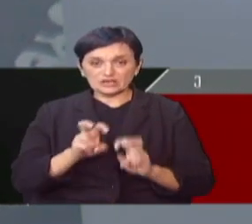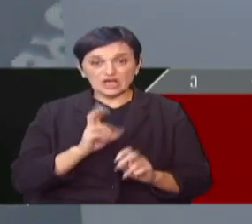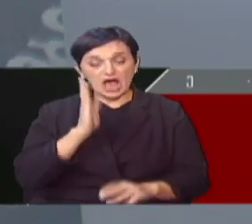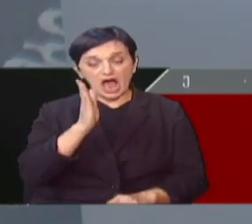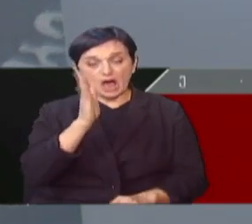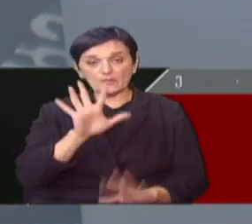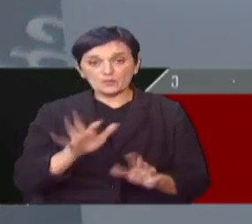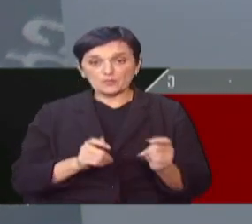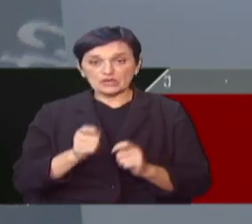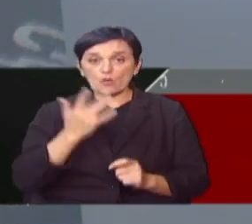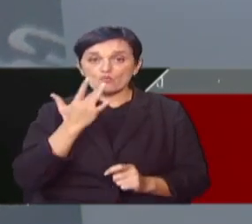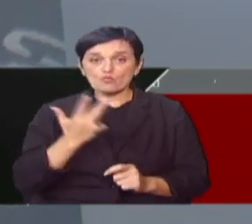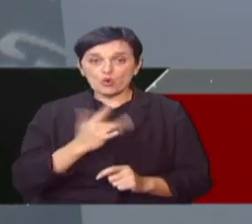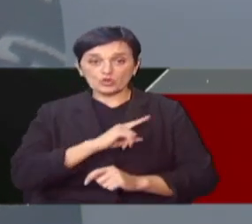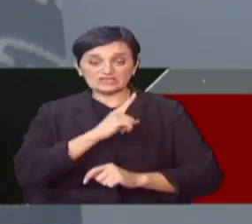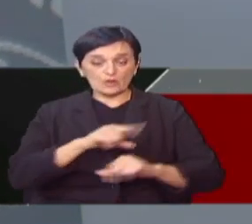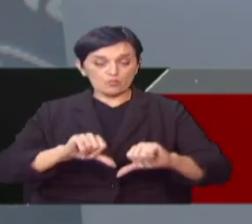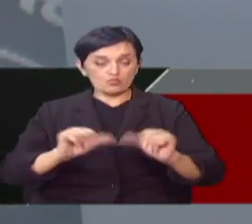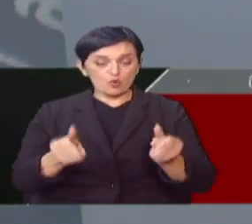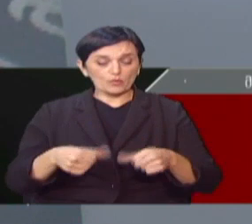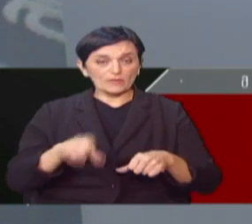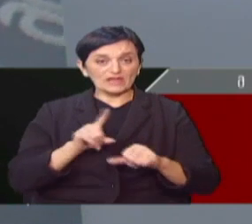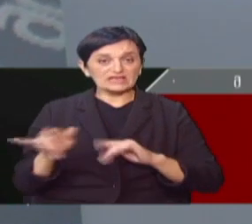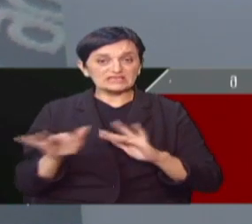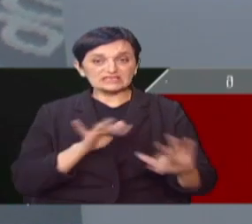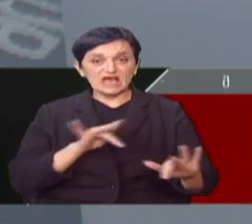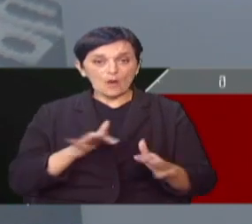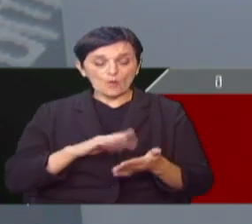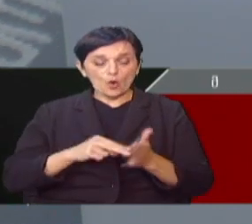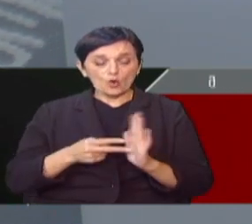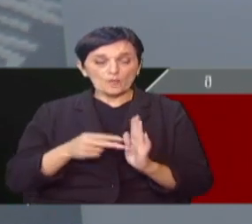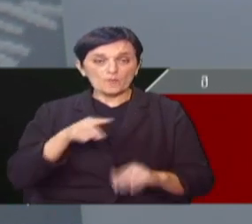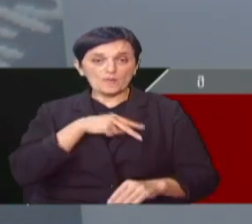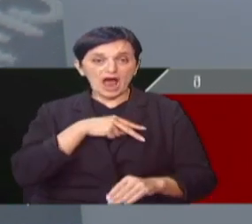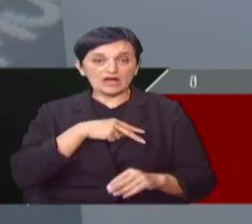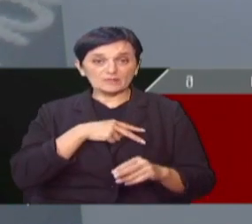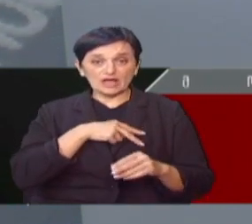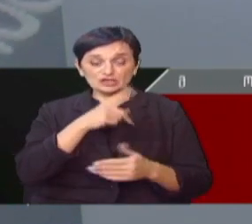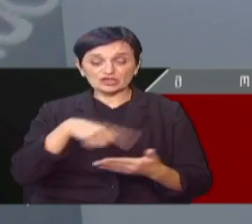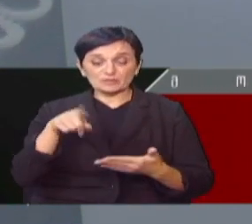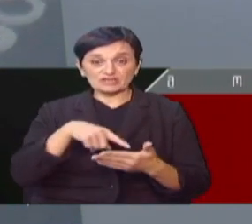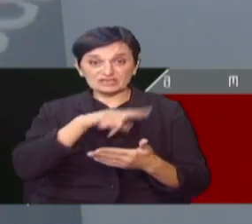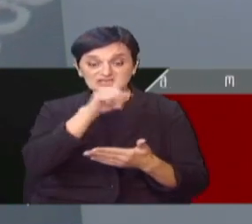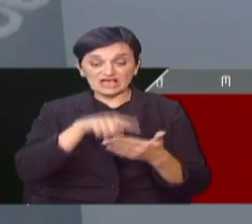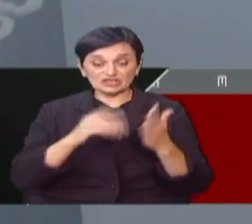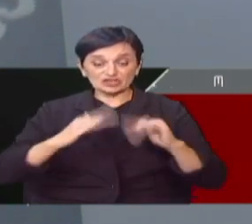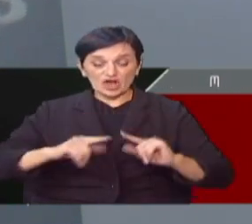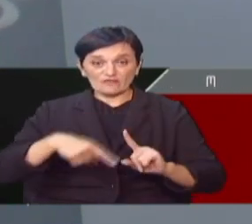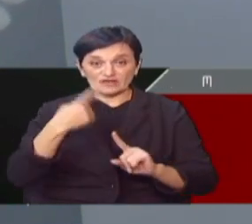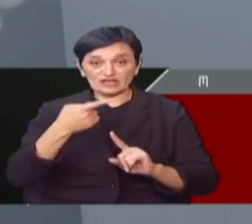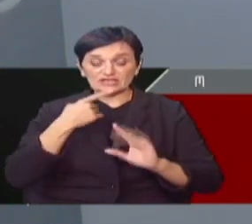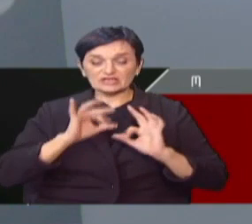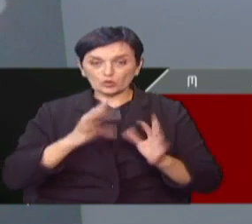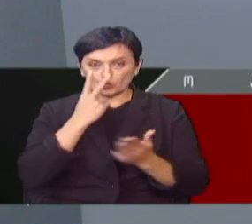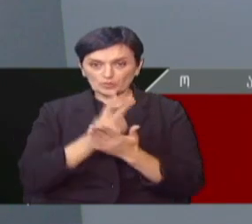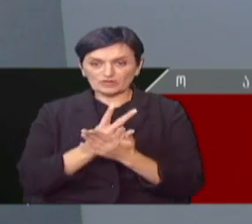აპირებს თუ არა პრეზიდენტი პოლიტიკური ძალის ფორმირებას და რა სამოქმედო ტაქტიკას მიმართავს პარლამენტში იმპიჩმენტის საკითხის ჩავარდნის შემდეგ. და ანონსების